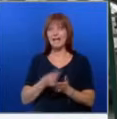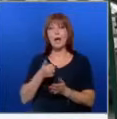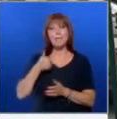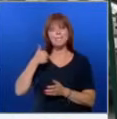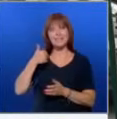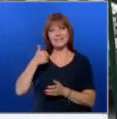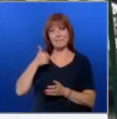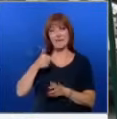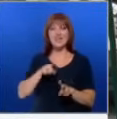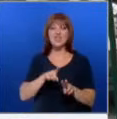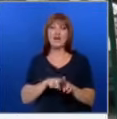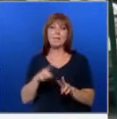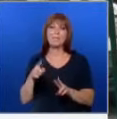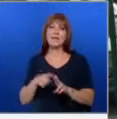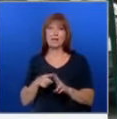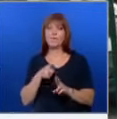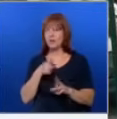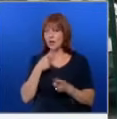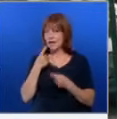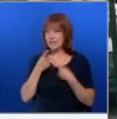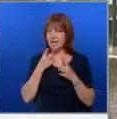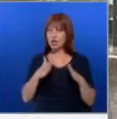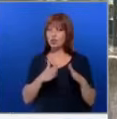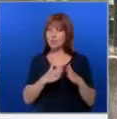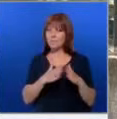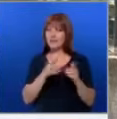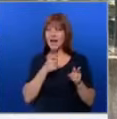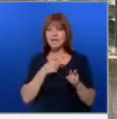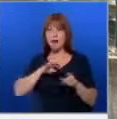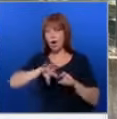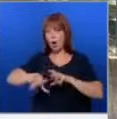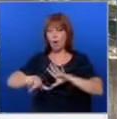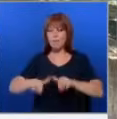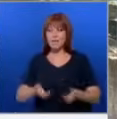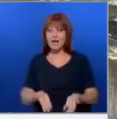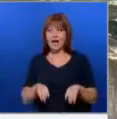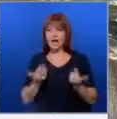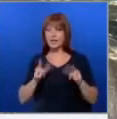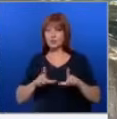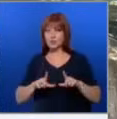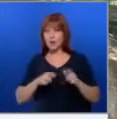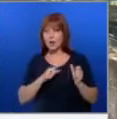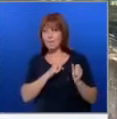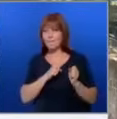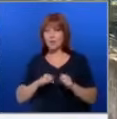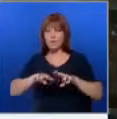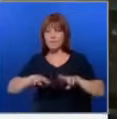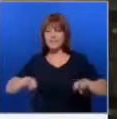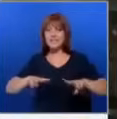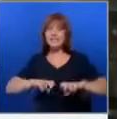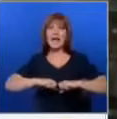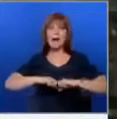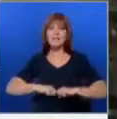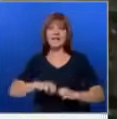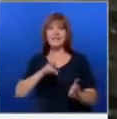за България Иван Петков. Той разказа, че в дома на Дьовленски е имало обиск рано сутринта, по-късно разследва Същите са претърсвали и кабинет